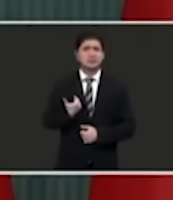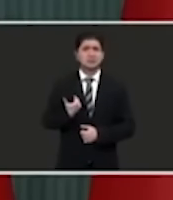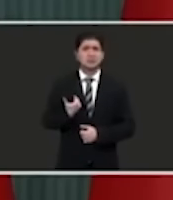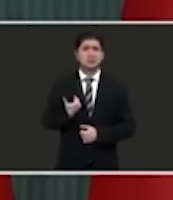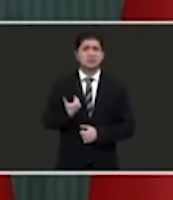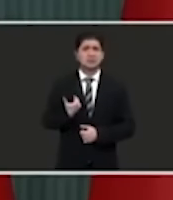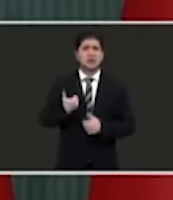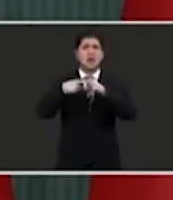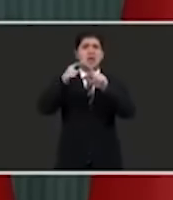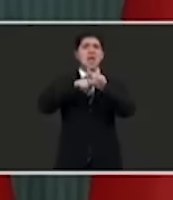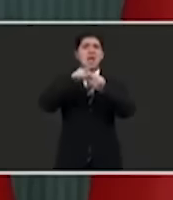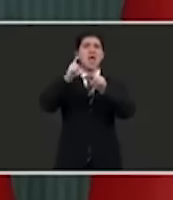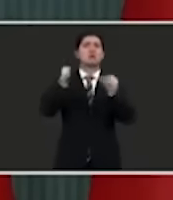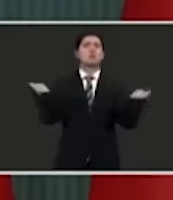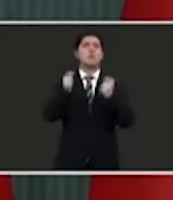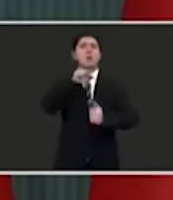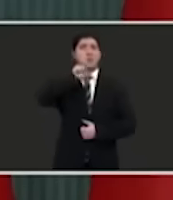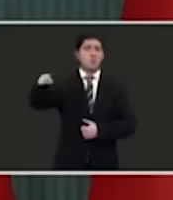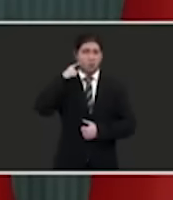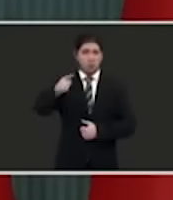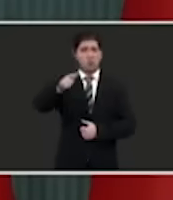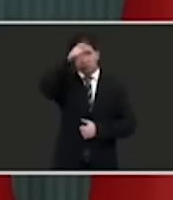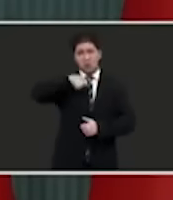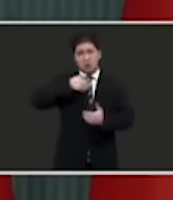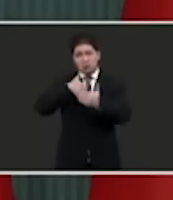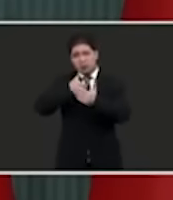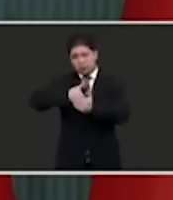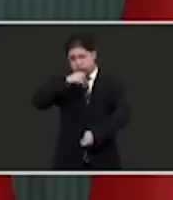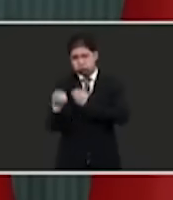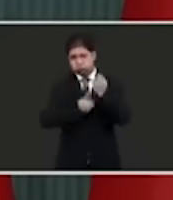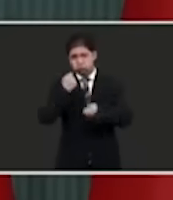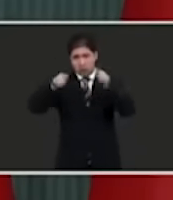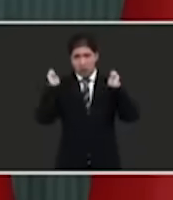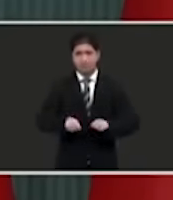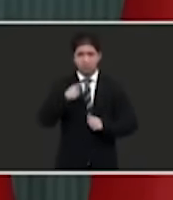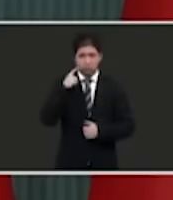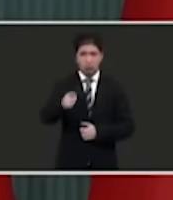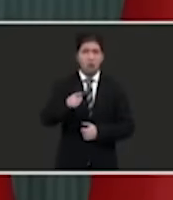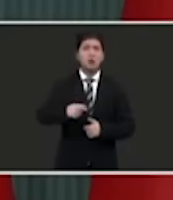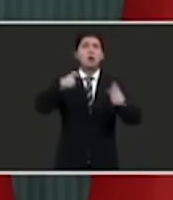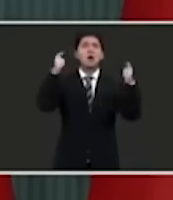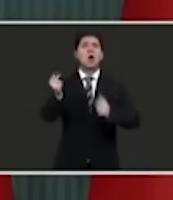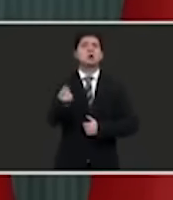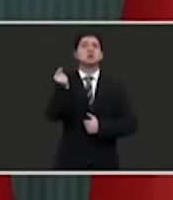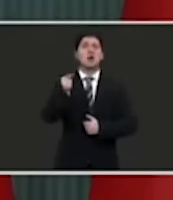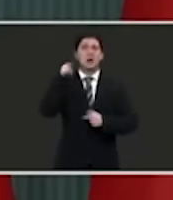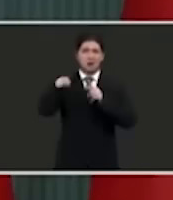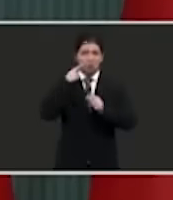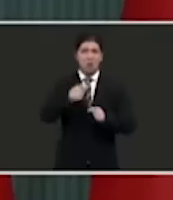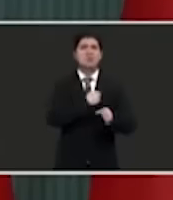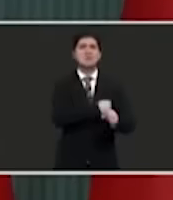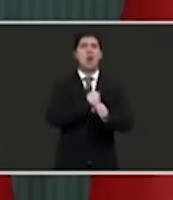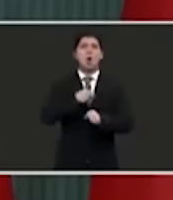Riyad zirvesinde ülkemizin gayretleri neticesinde illegal yerleşimcilerin terörist